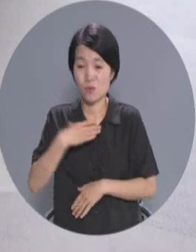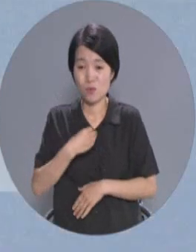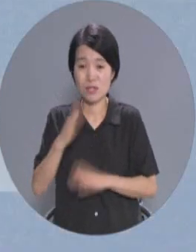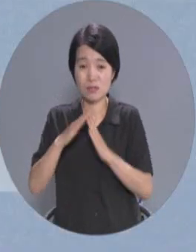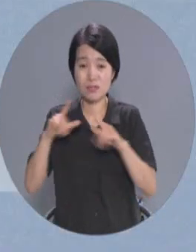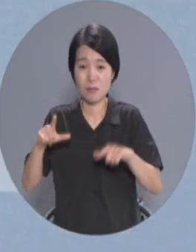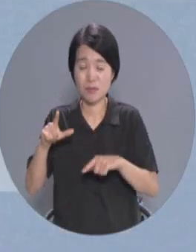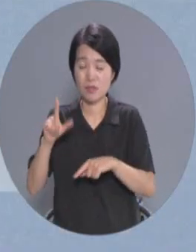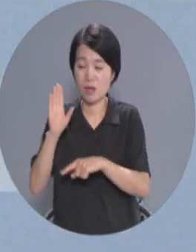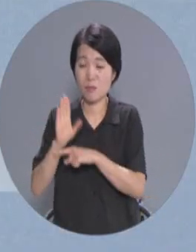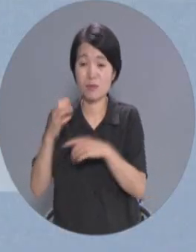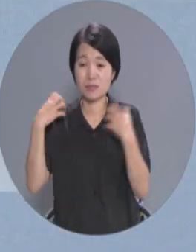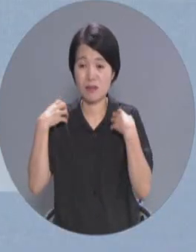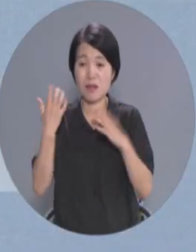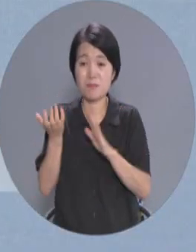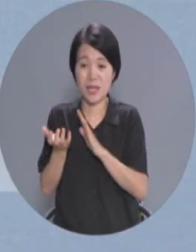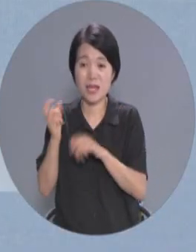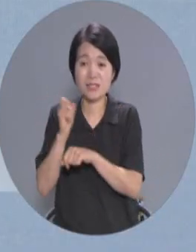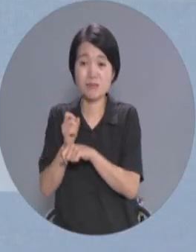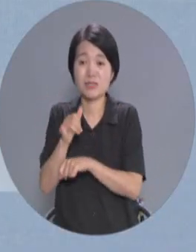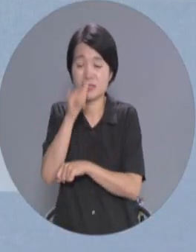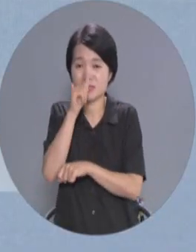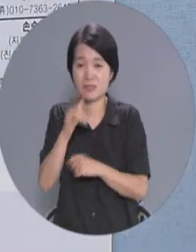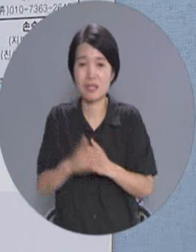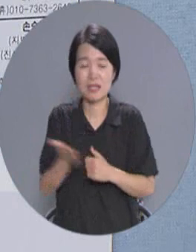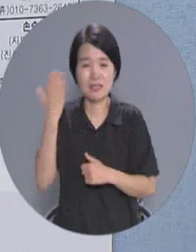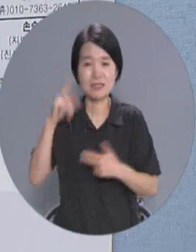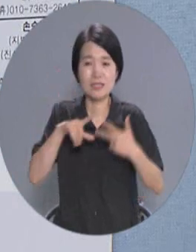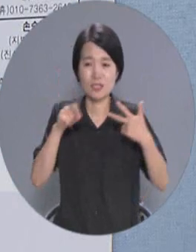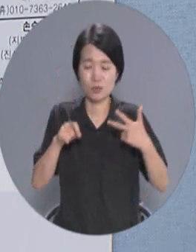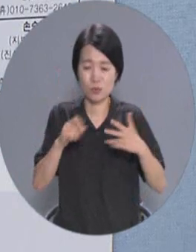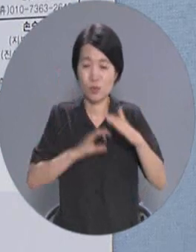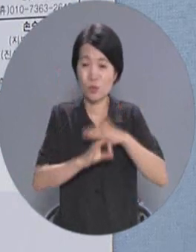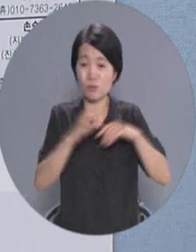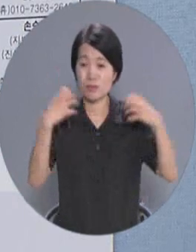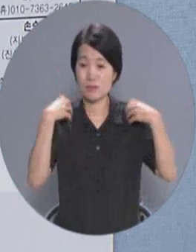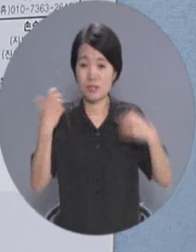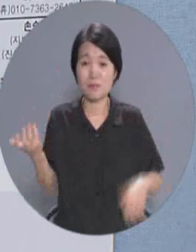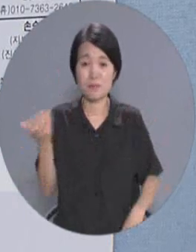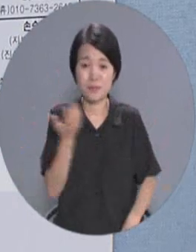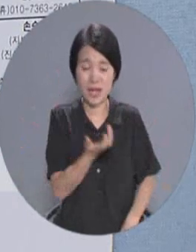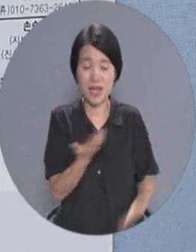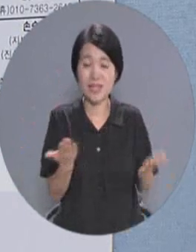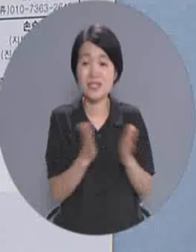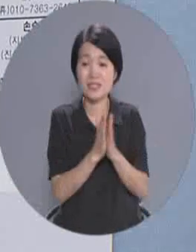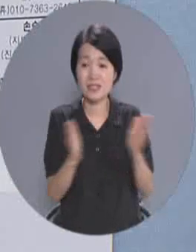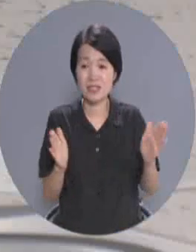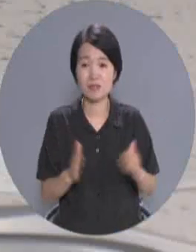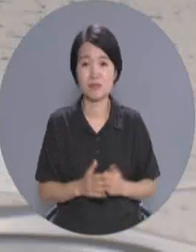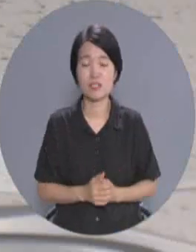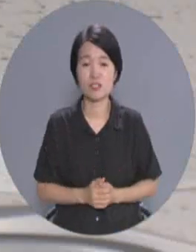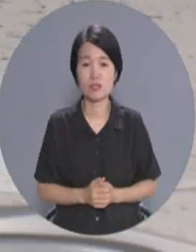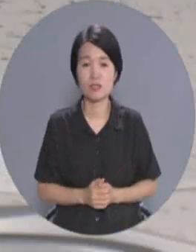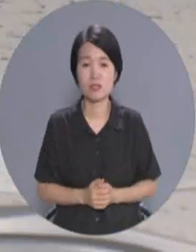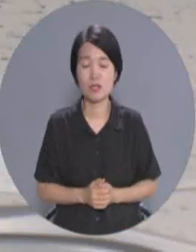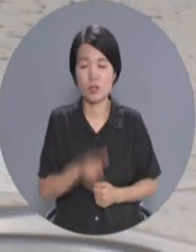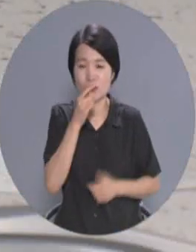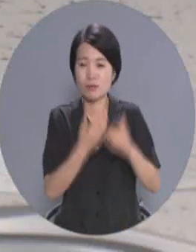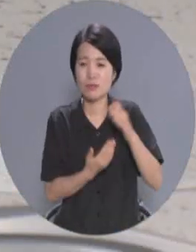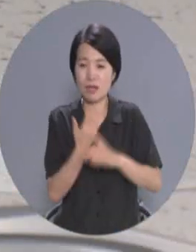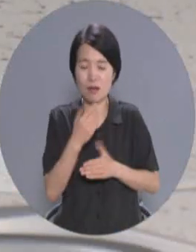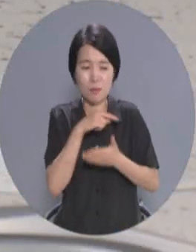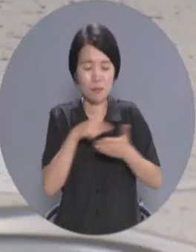전라남도 본청에 자리했지만 지난 7월 동부청사로 옮겨 업무를 시작했습니다. 여순